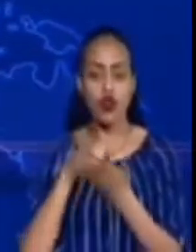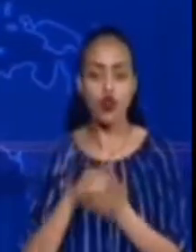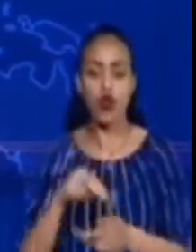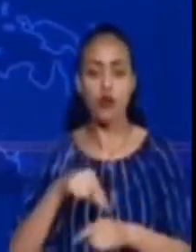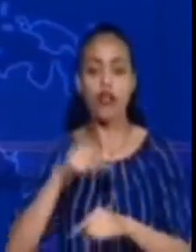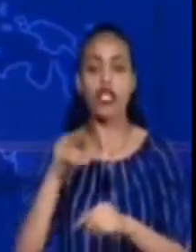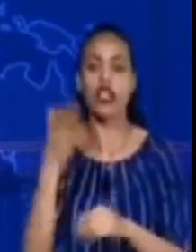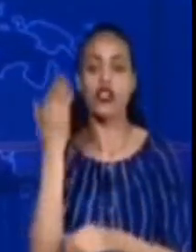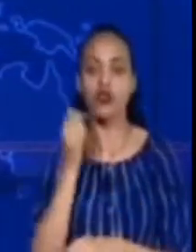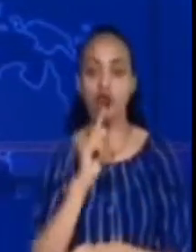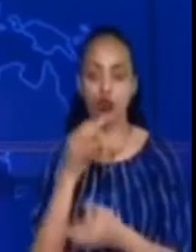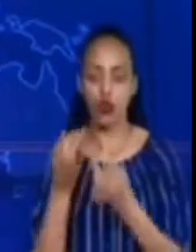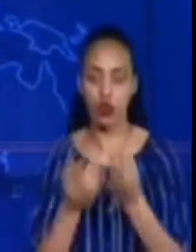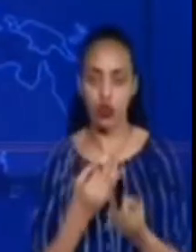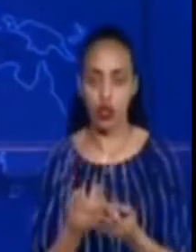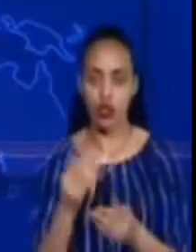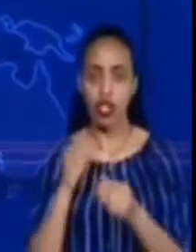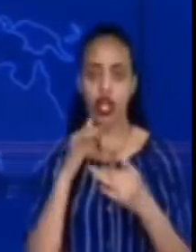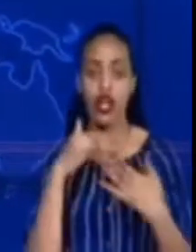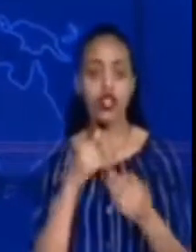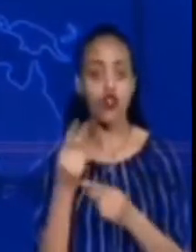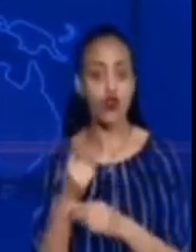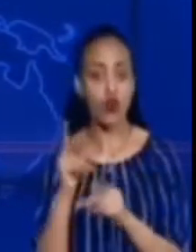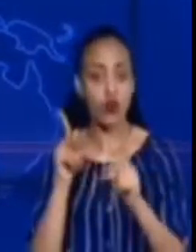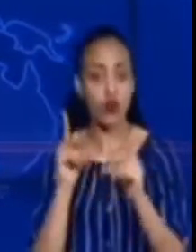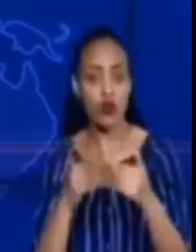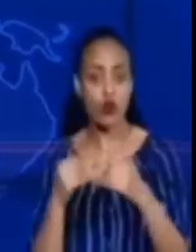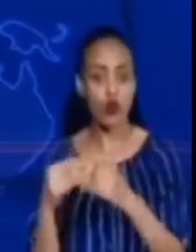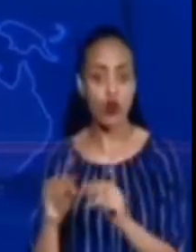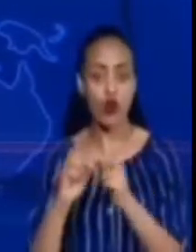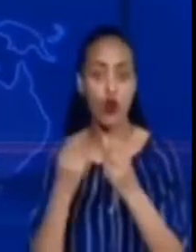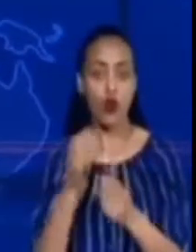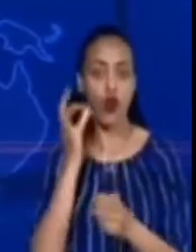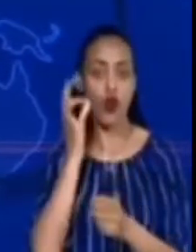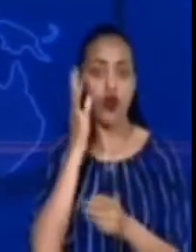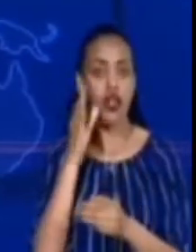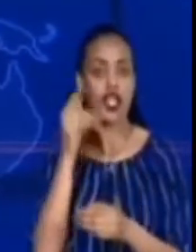እያሻሸ እንዲድን ያደረገው ምግብ እንዲበላ ያደረገው